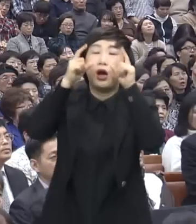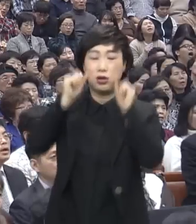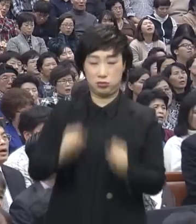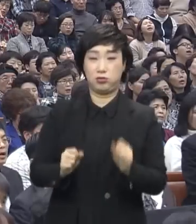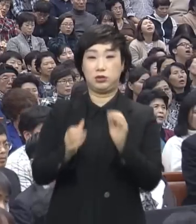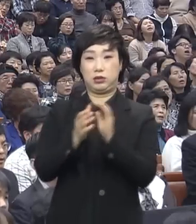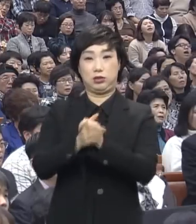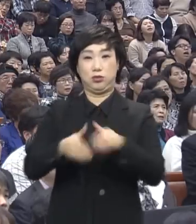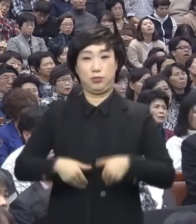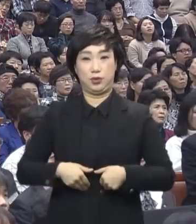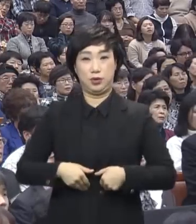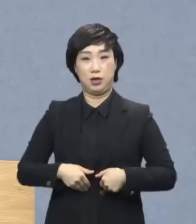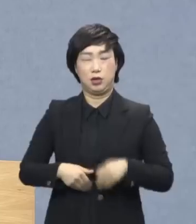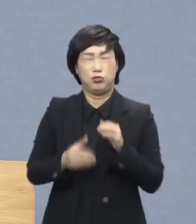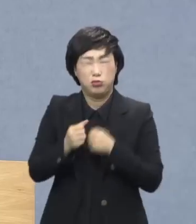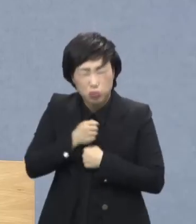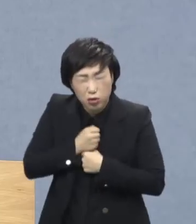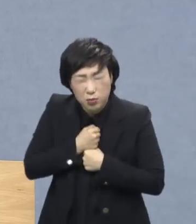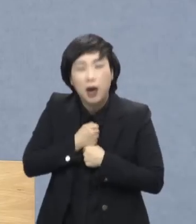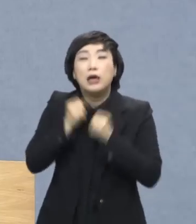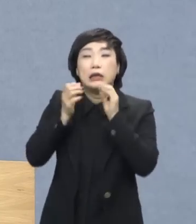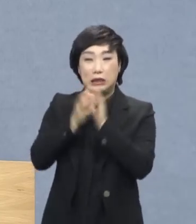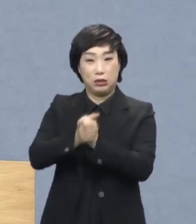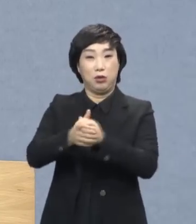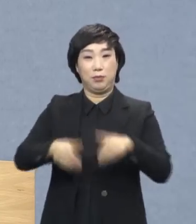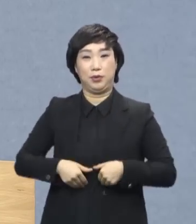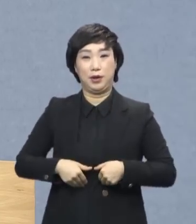기도하라. 근신하여 기도하라.